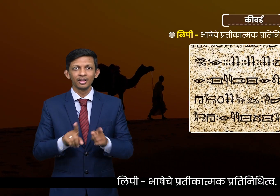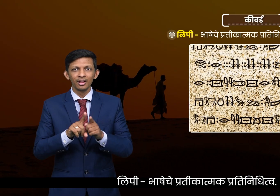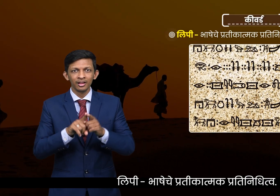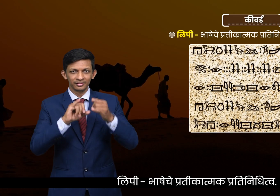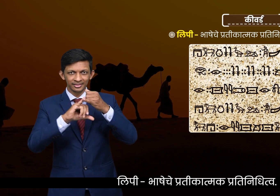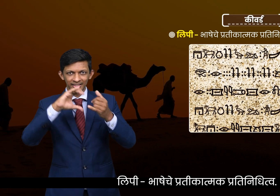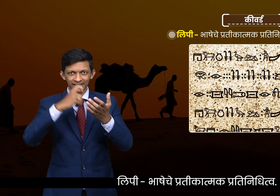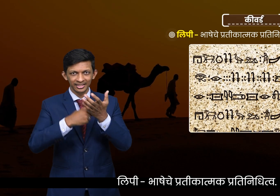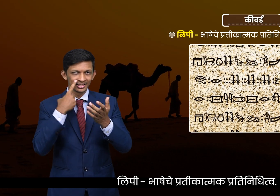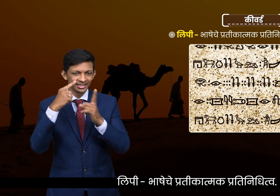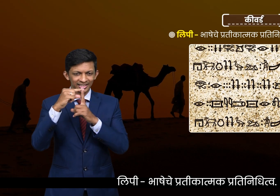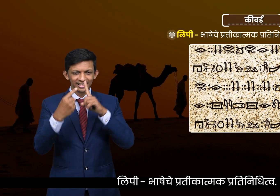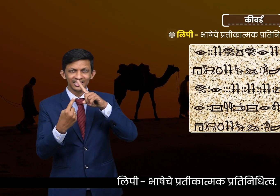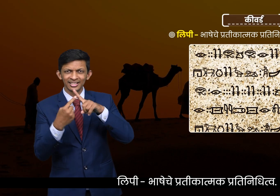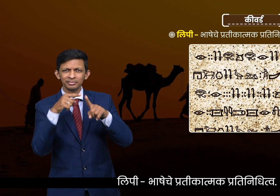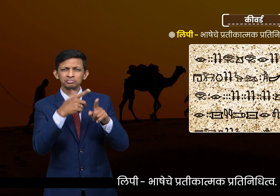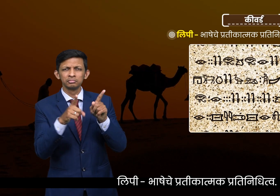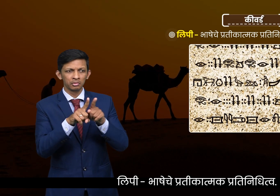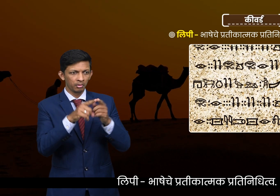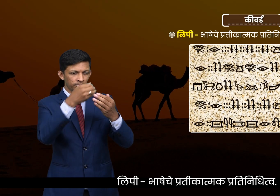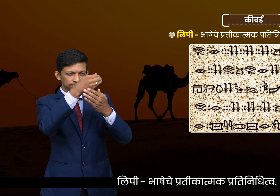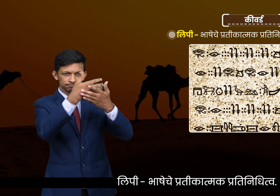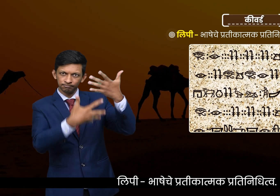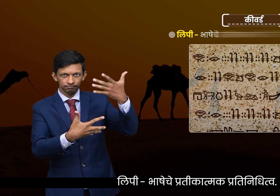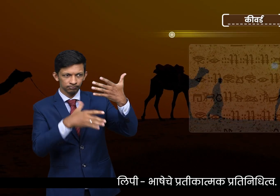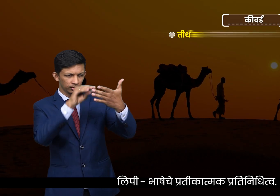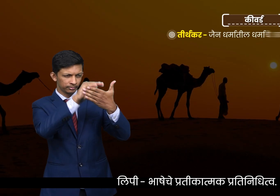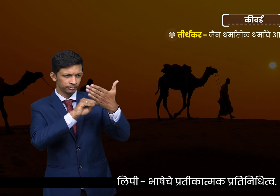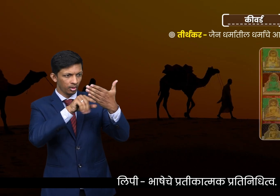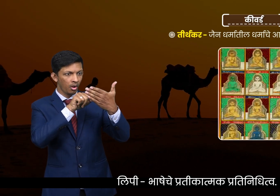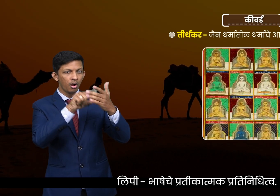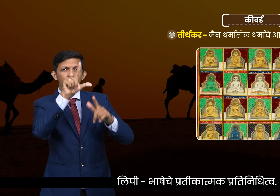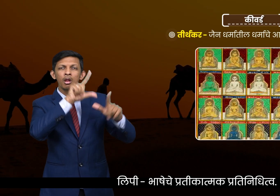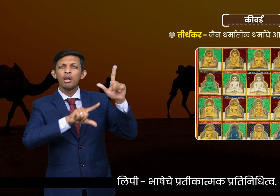लिपी, भाषेचे प्रतिकात्मक प्रतिनिधित्व.